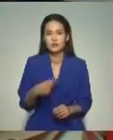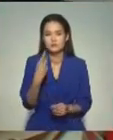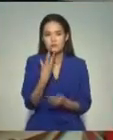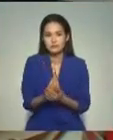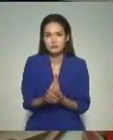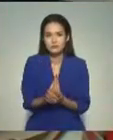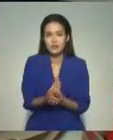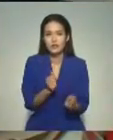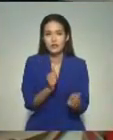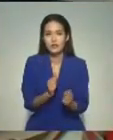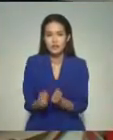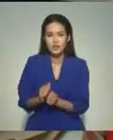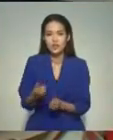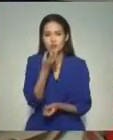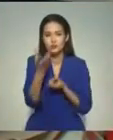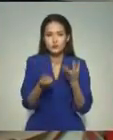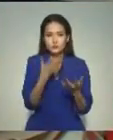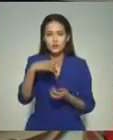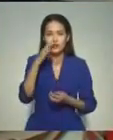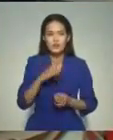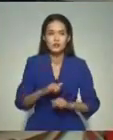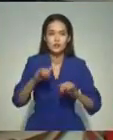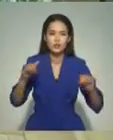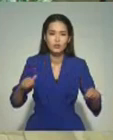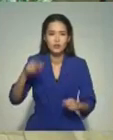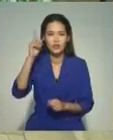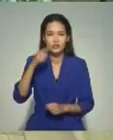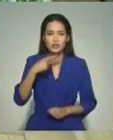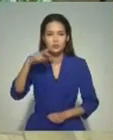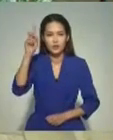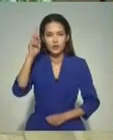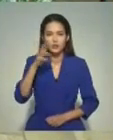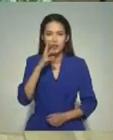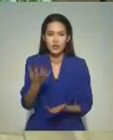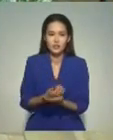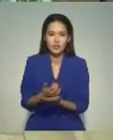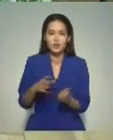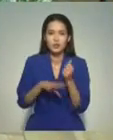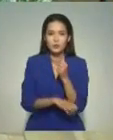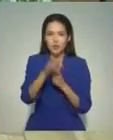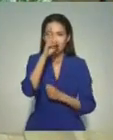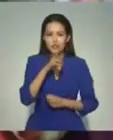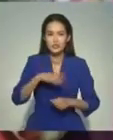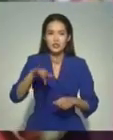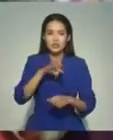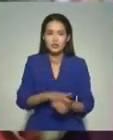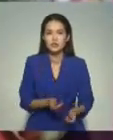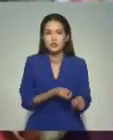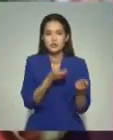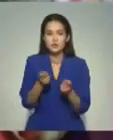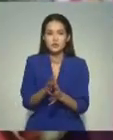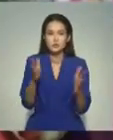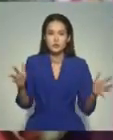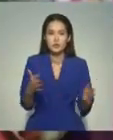спрос на импортные букеты в Казахстане вырос отметили в комитете государственных доходов за последние два месяца страну ввезено больше